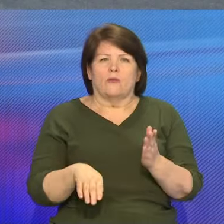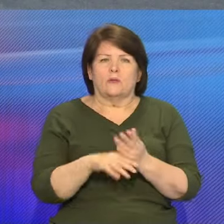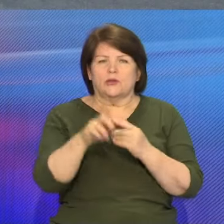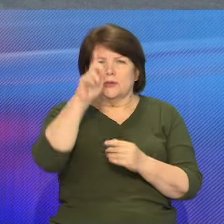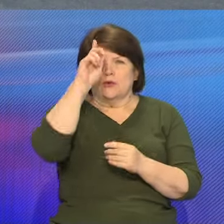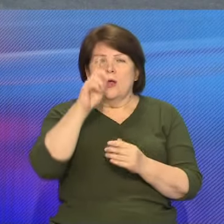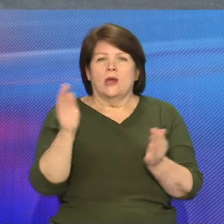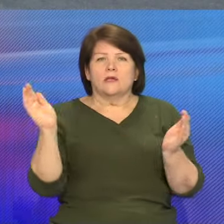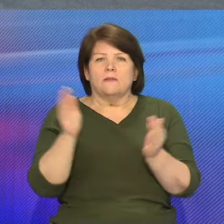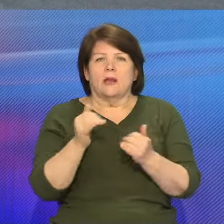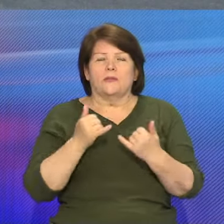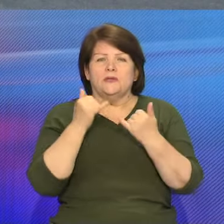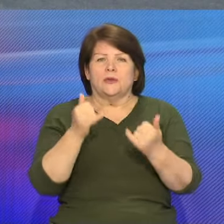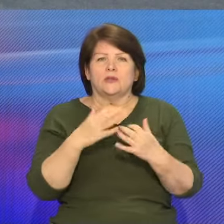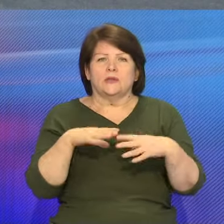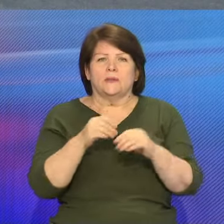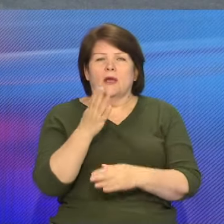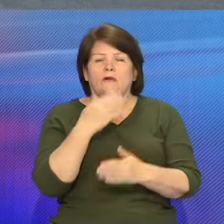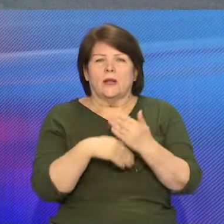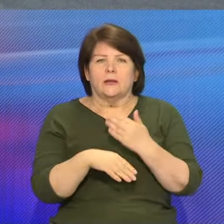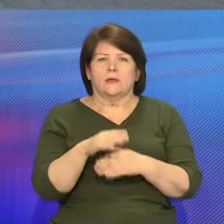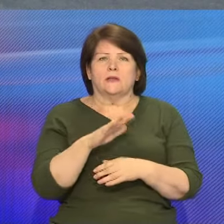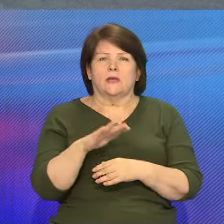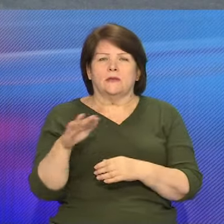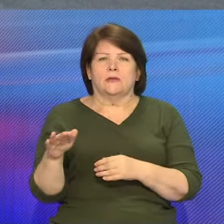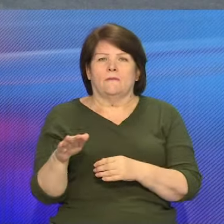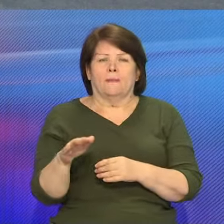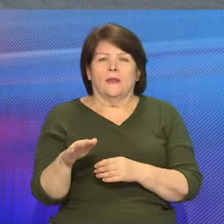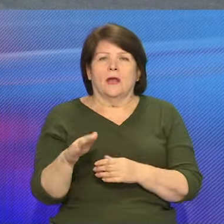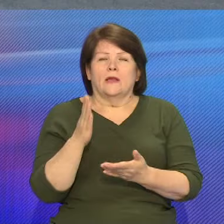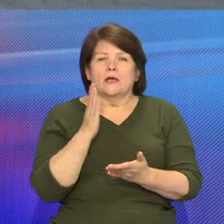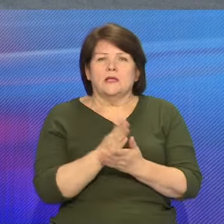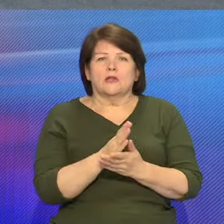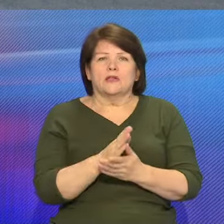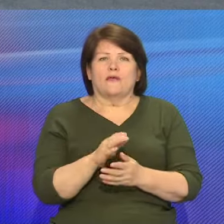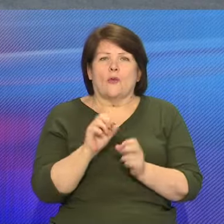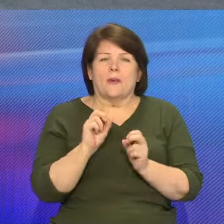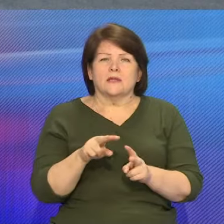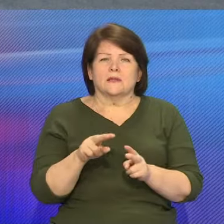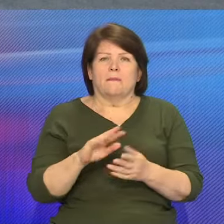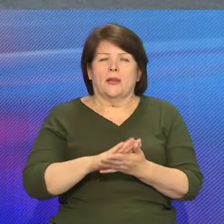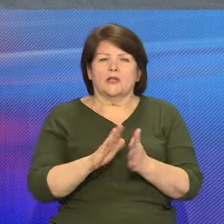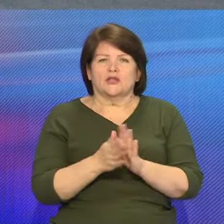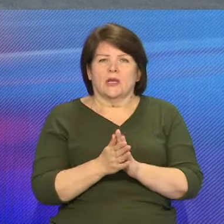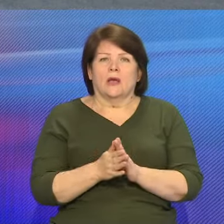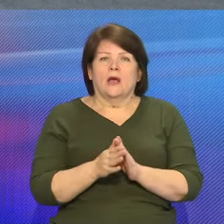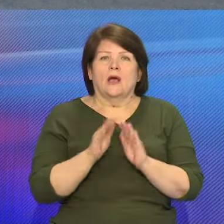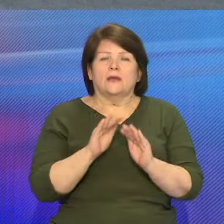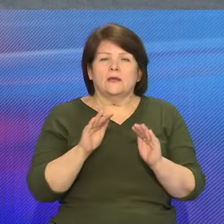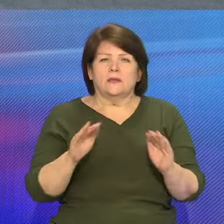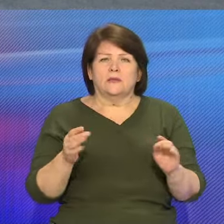из малообеспеченных семей, дети-инвалиды, дети, признанные находящимися в социально опасном положении. То есть это все те ребята,